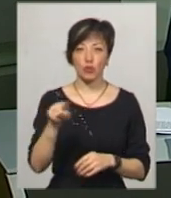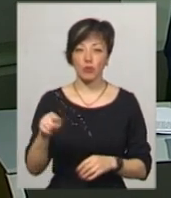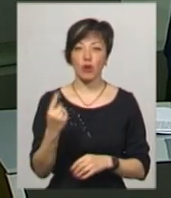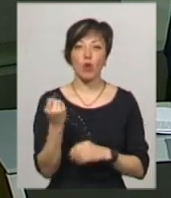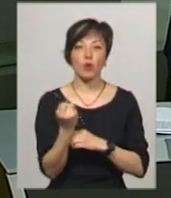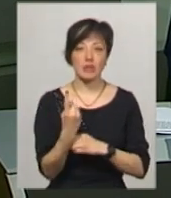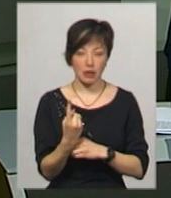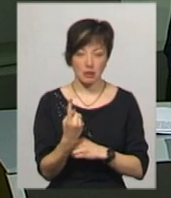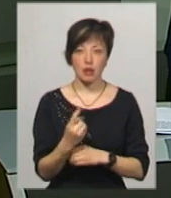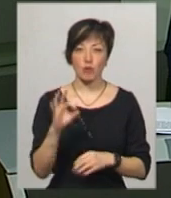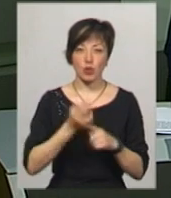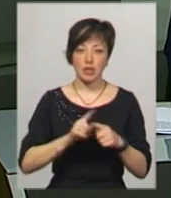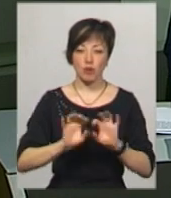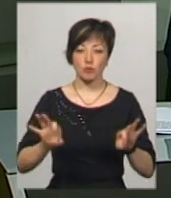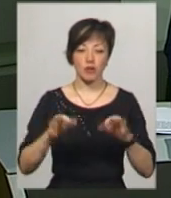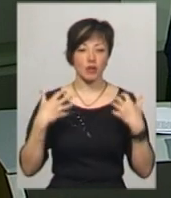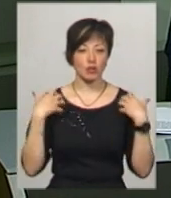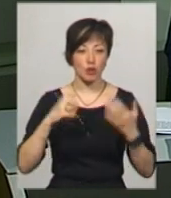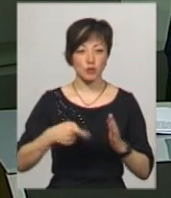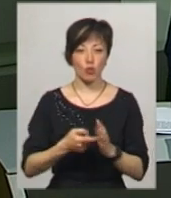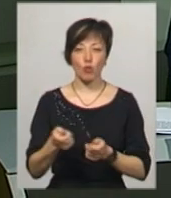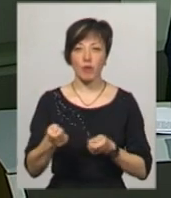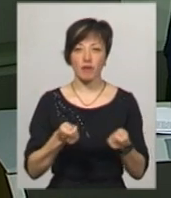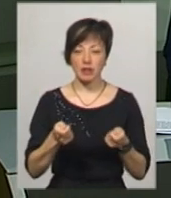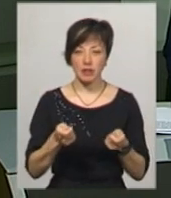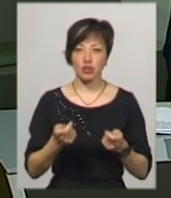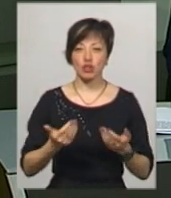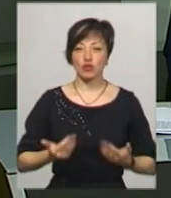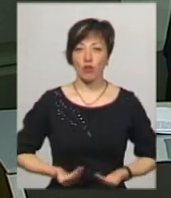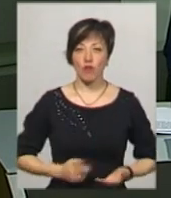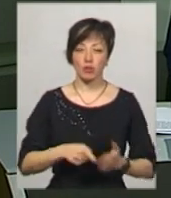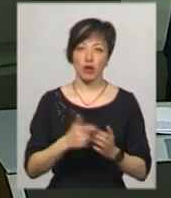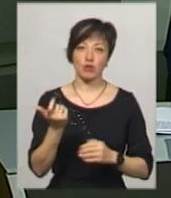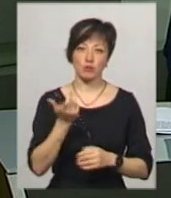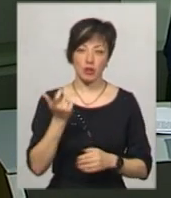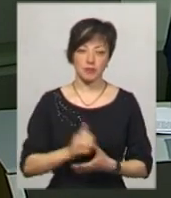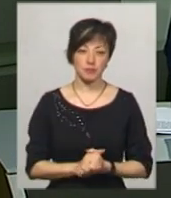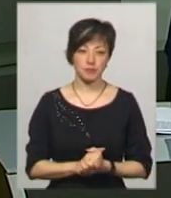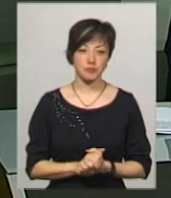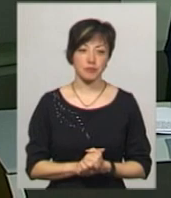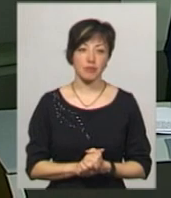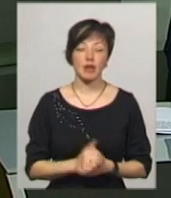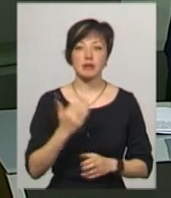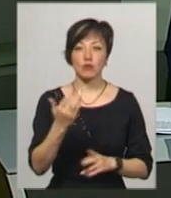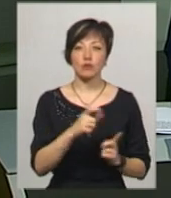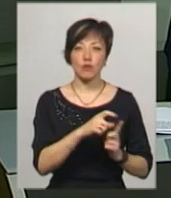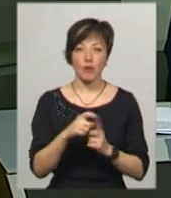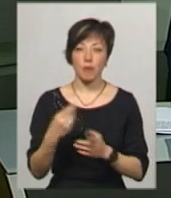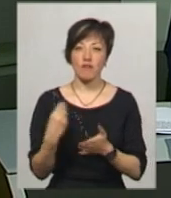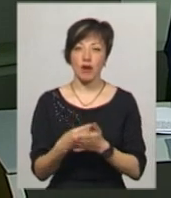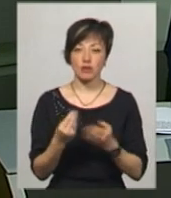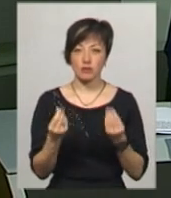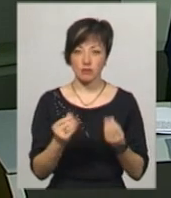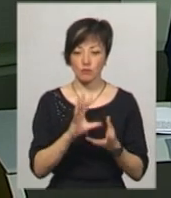номер 11. Про це розповів начальник міського управління житлово-комунального господарства Василь Новачок. За його словами, вартість